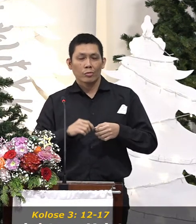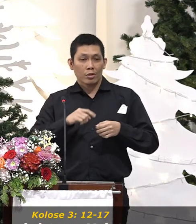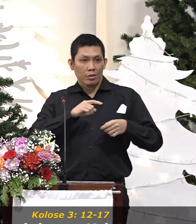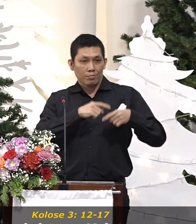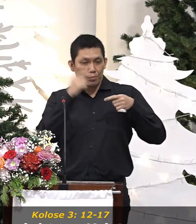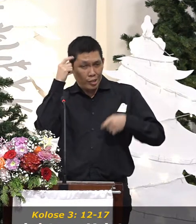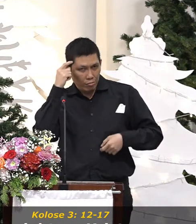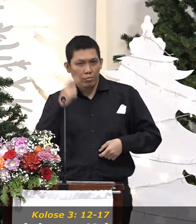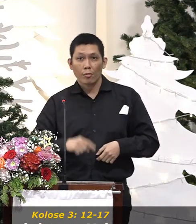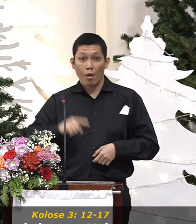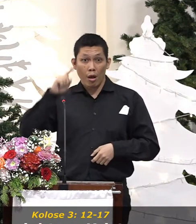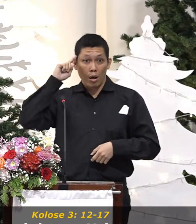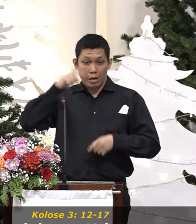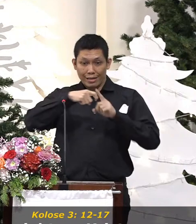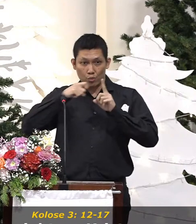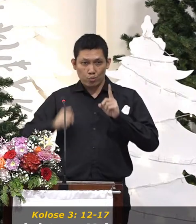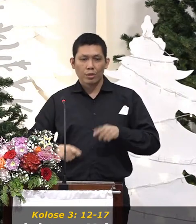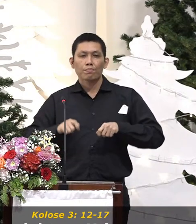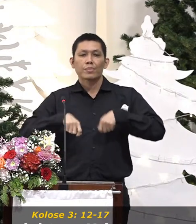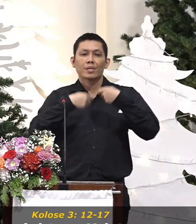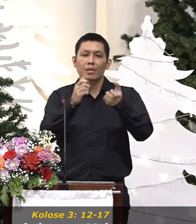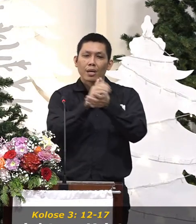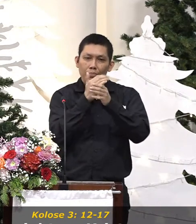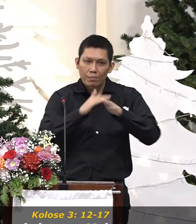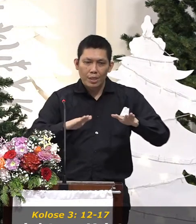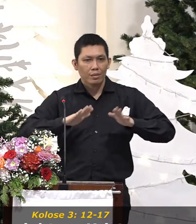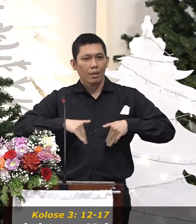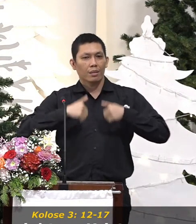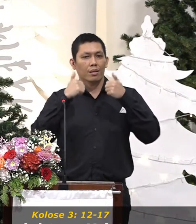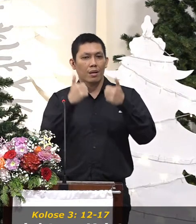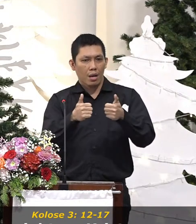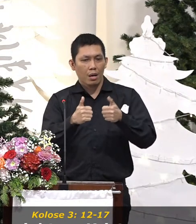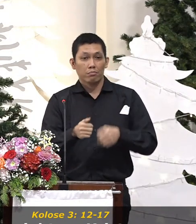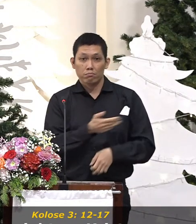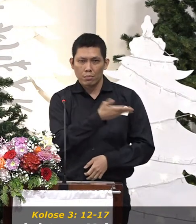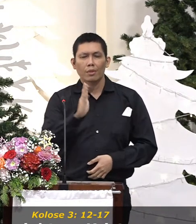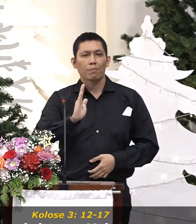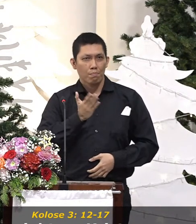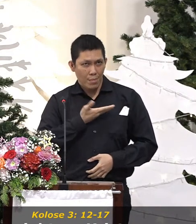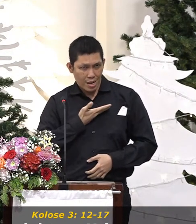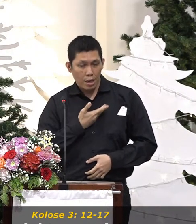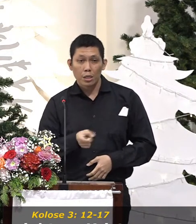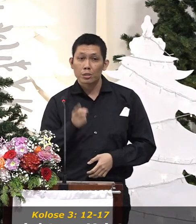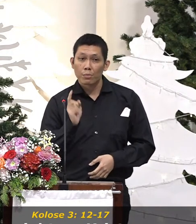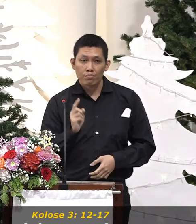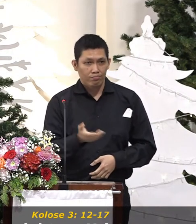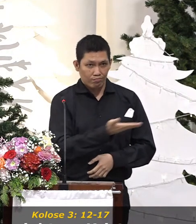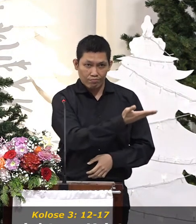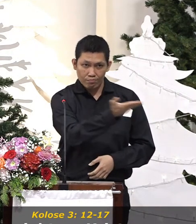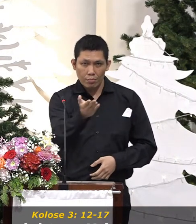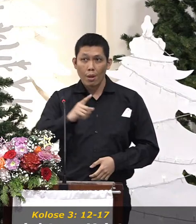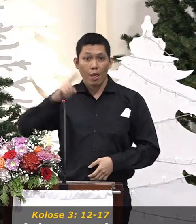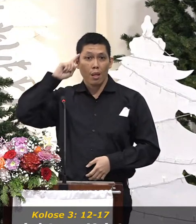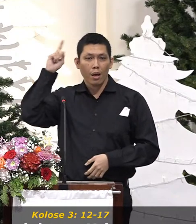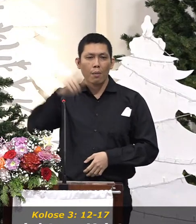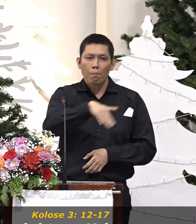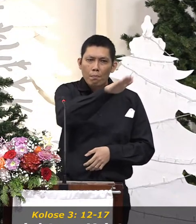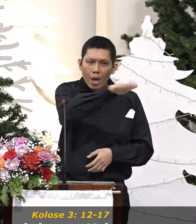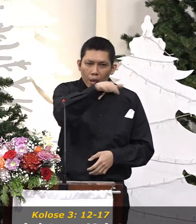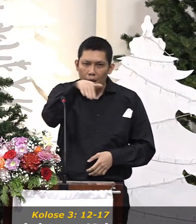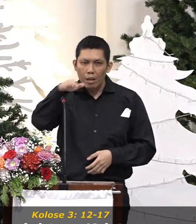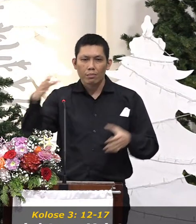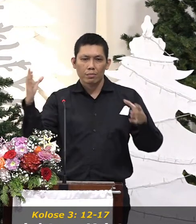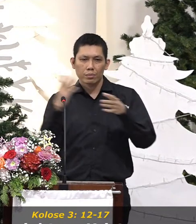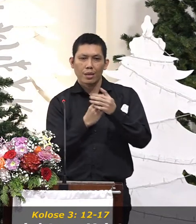Hendaklah damai sejahtera Kristus memerintah dalam hatimu, karena untuk itulah kamu telah dipanggil